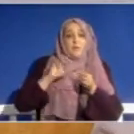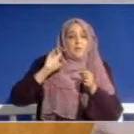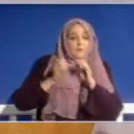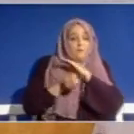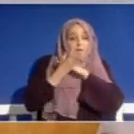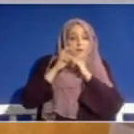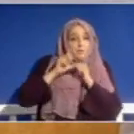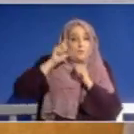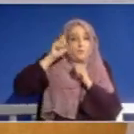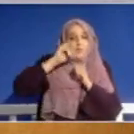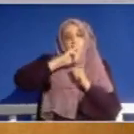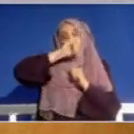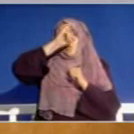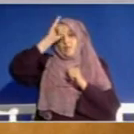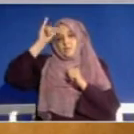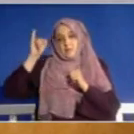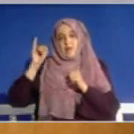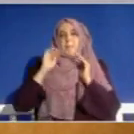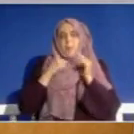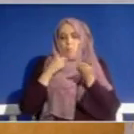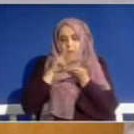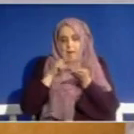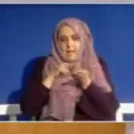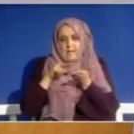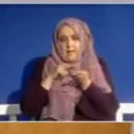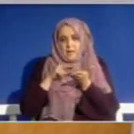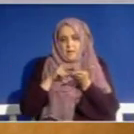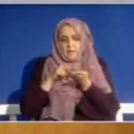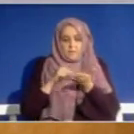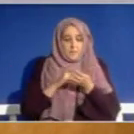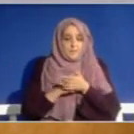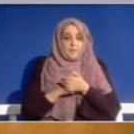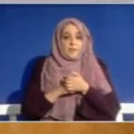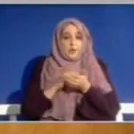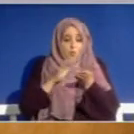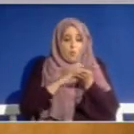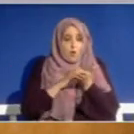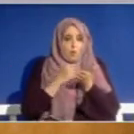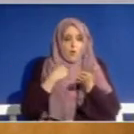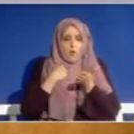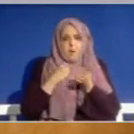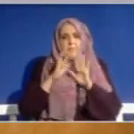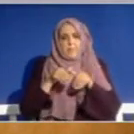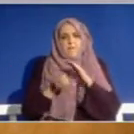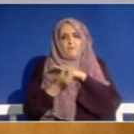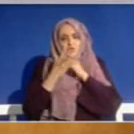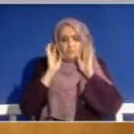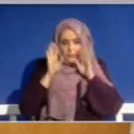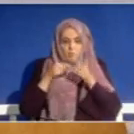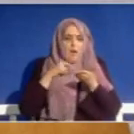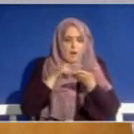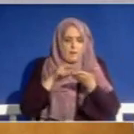مقدار الرمح. هذا الوقت وإن كنت أقرأ القرآن بعد صلاة الصبح مثلا أقرأ القرآن وأصادف آية السجدة لا أسجد. لا